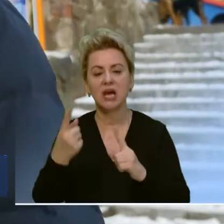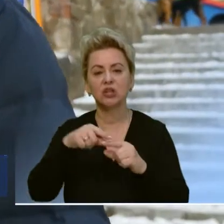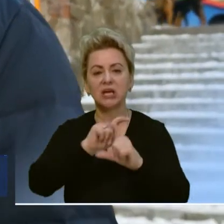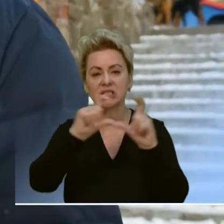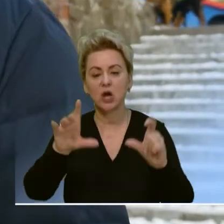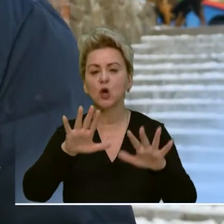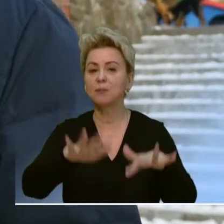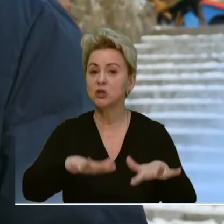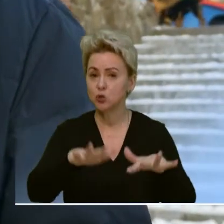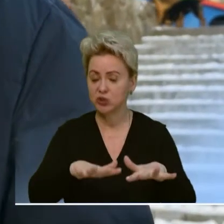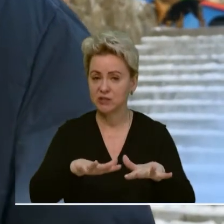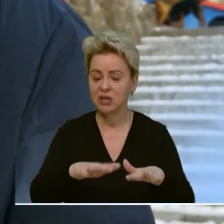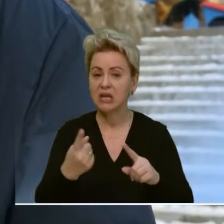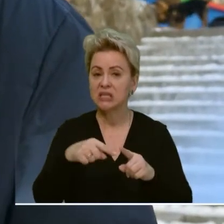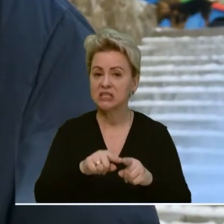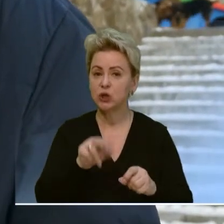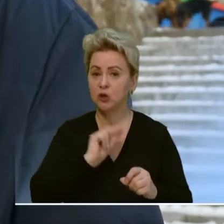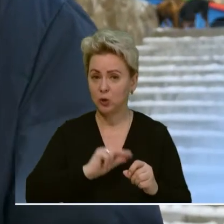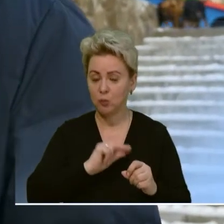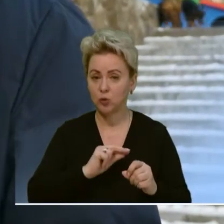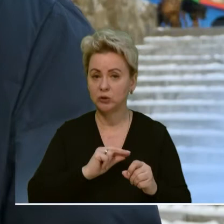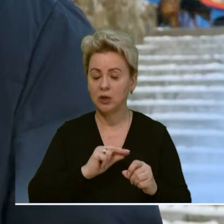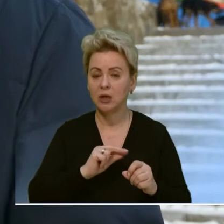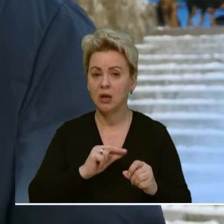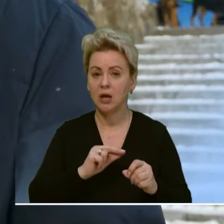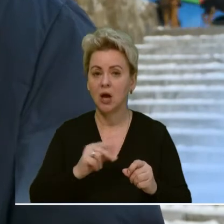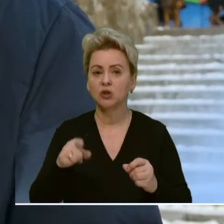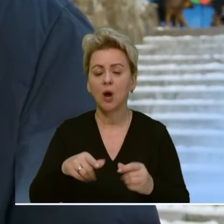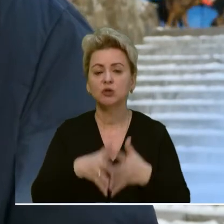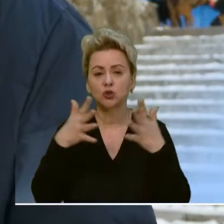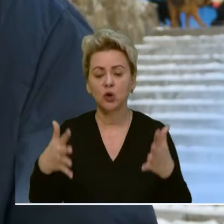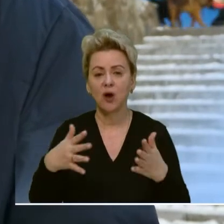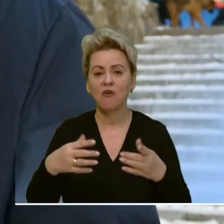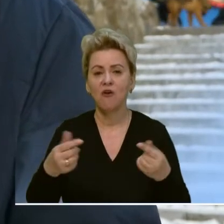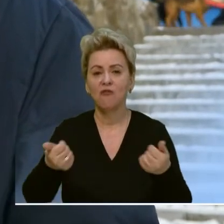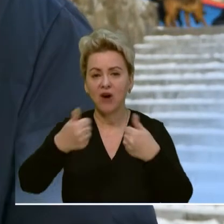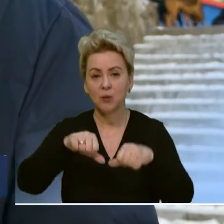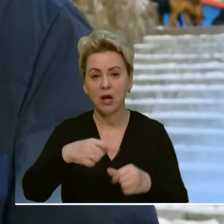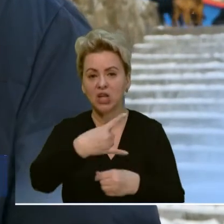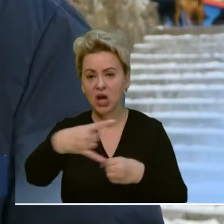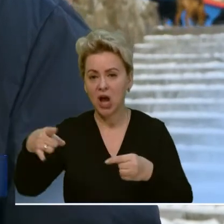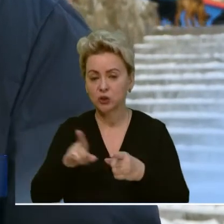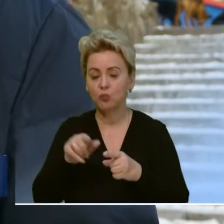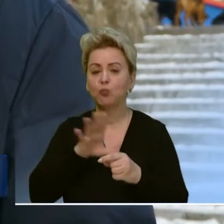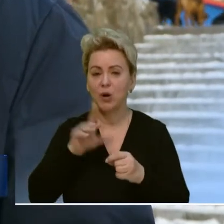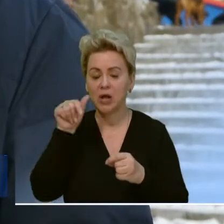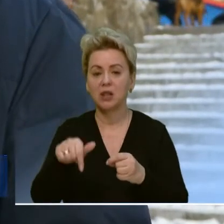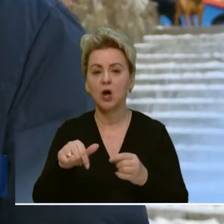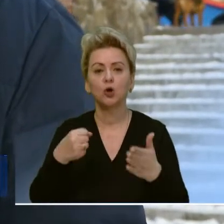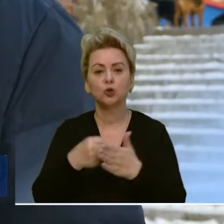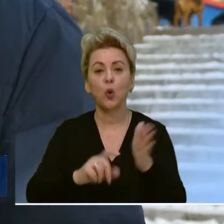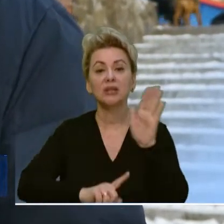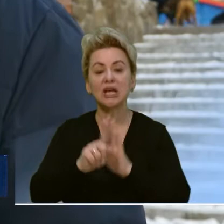здание просуществовало с этой функцией. Потом оно стало широкоформатным кинотеатром. Оно просуществовало